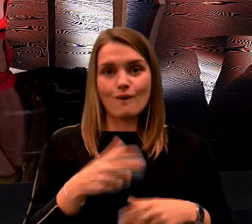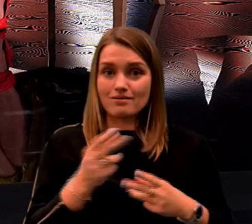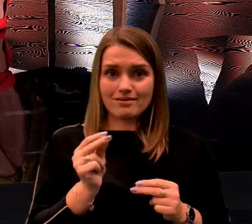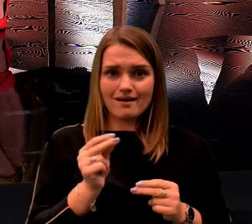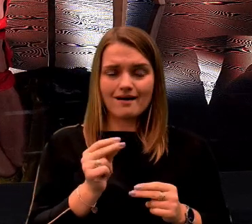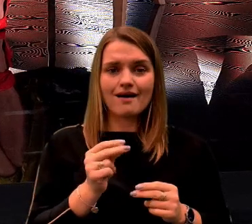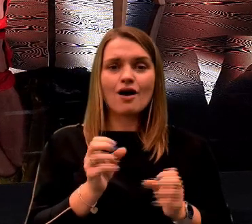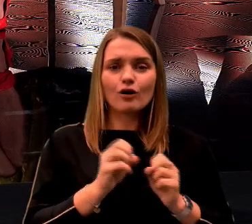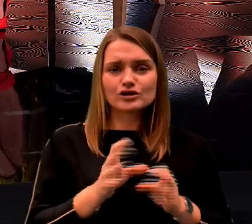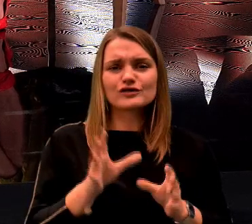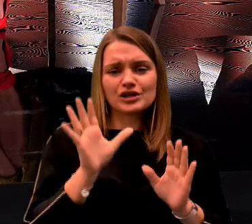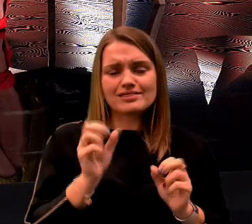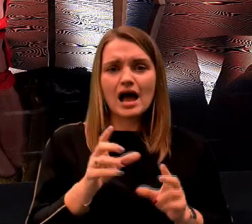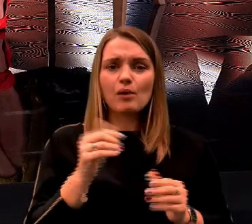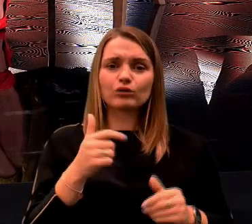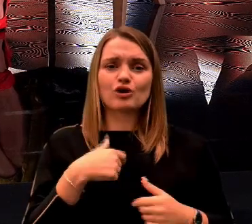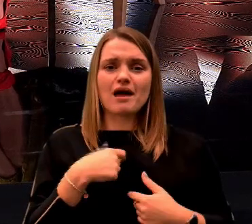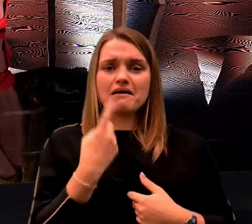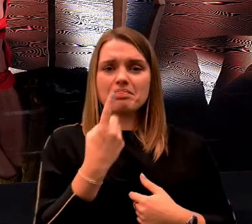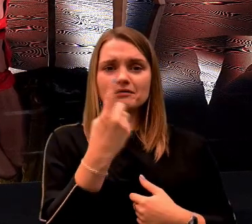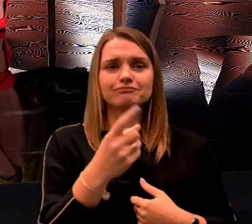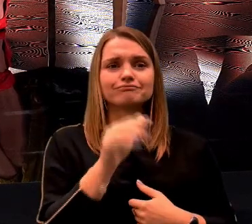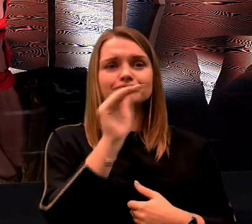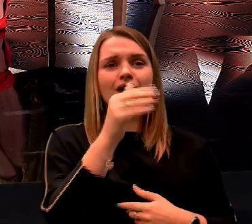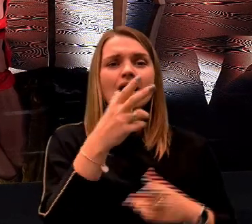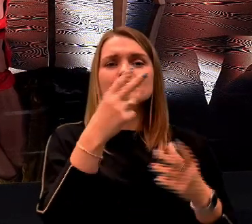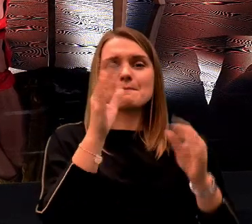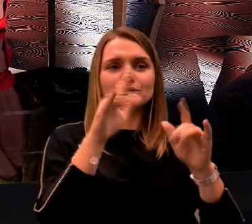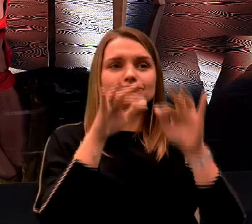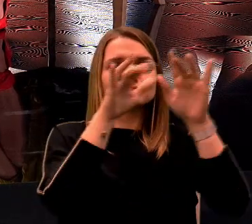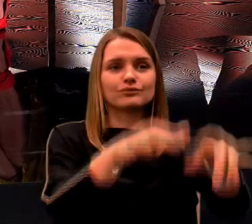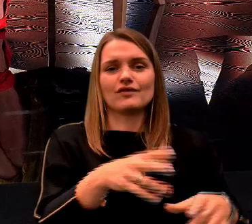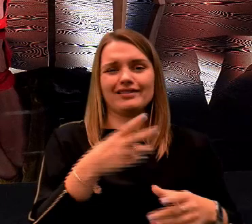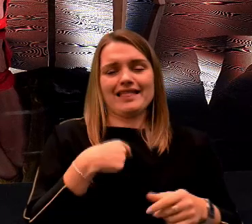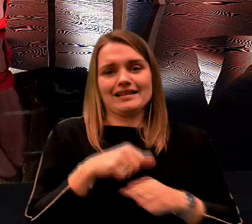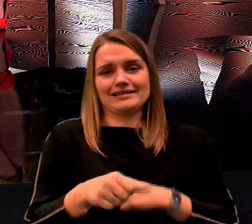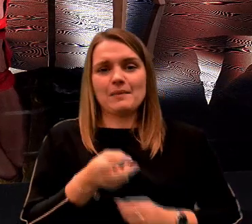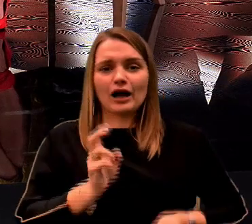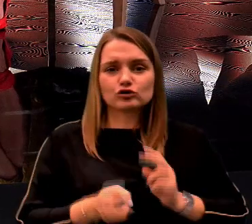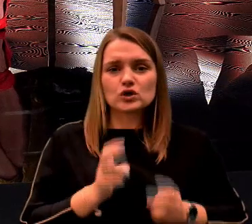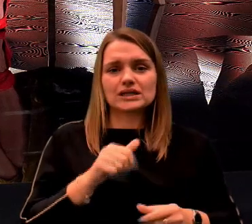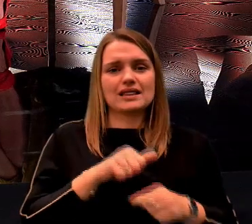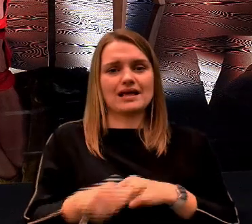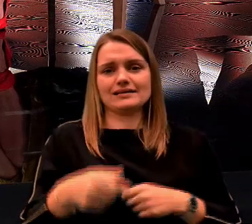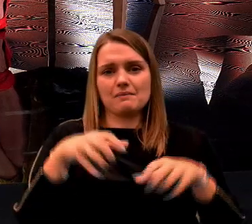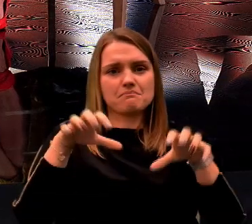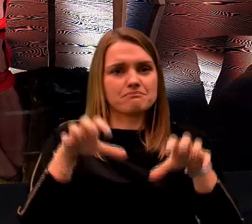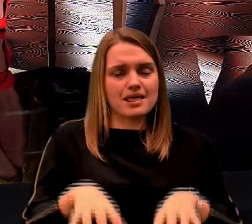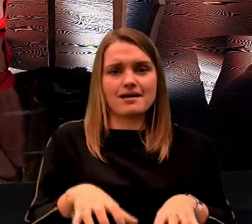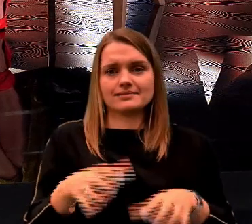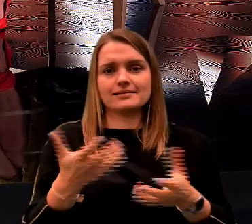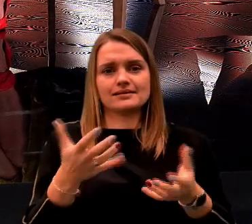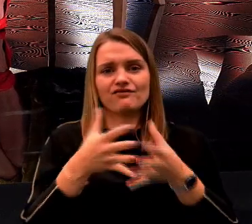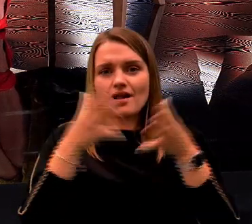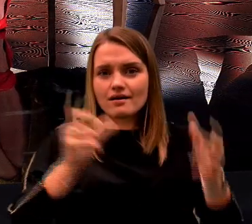no nie wpłyniemy, nie jesteśmy Trumpem, prawda? Nie jesteśmy panem Kaczyńskim, nie wiem, nie jesteśmy prezesem wielkiego koncernu,